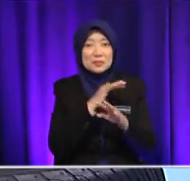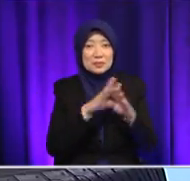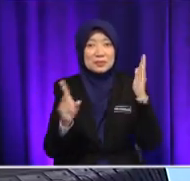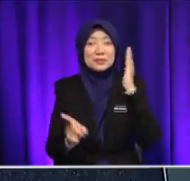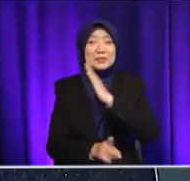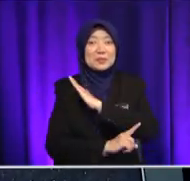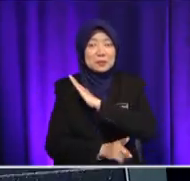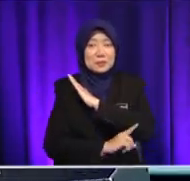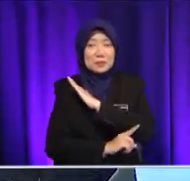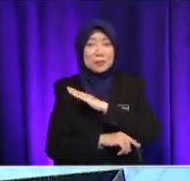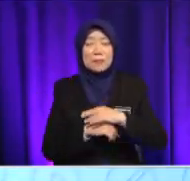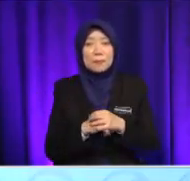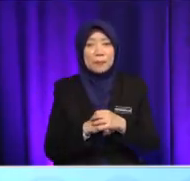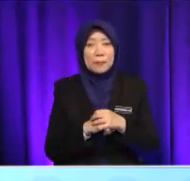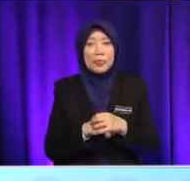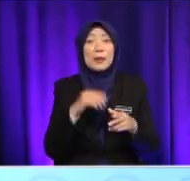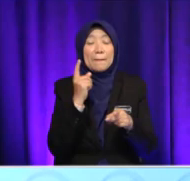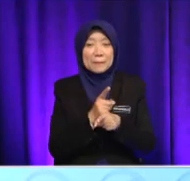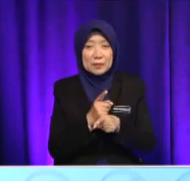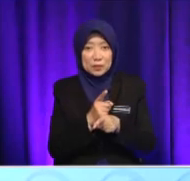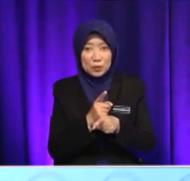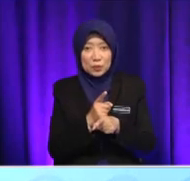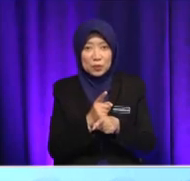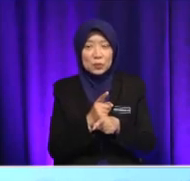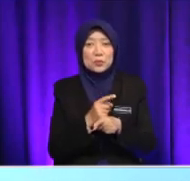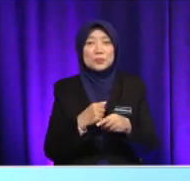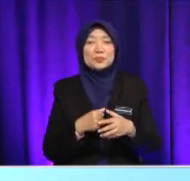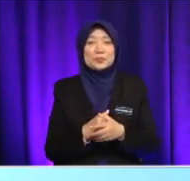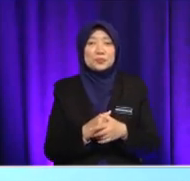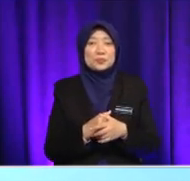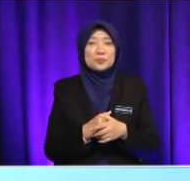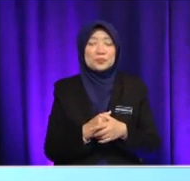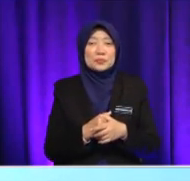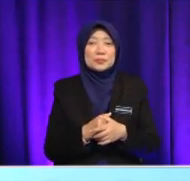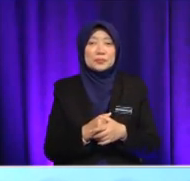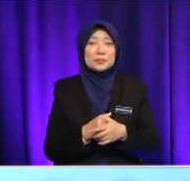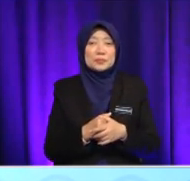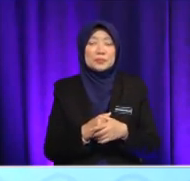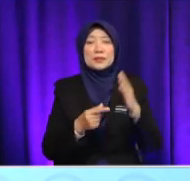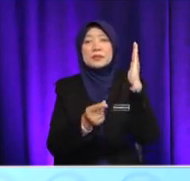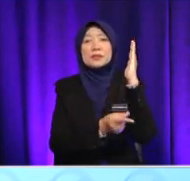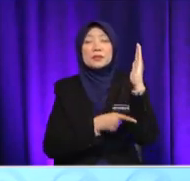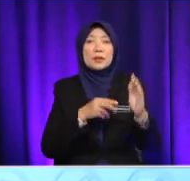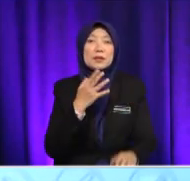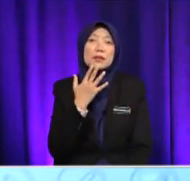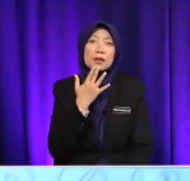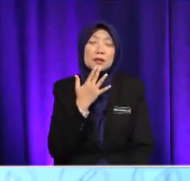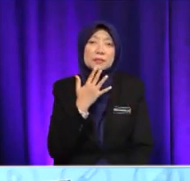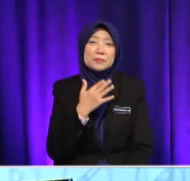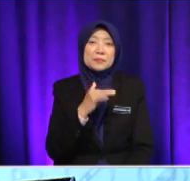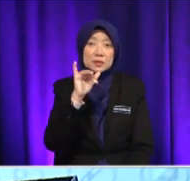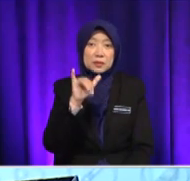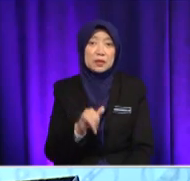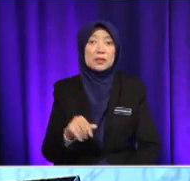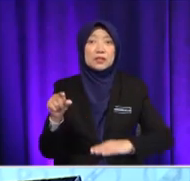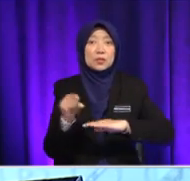Okey. Ada. Betul. Yeah. So Sean boleh angkat betul. Itu adalah getah color atau water color yang